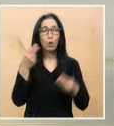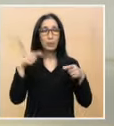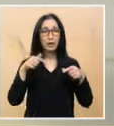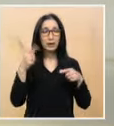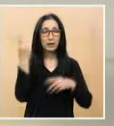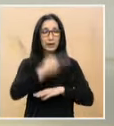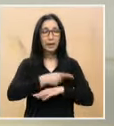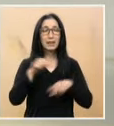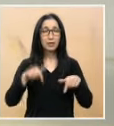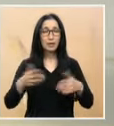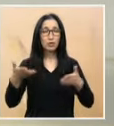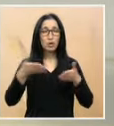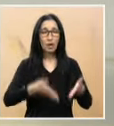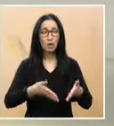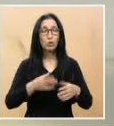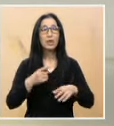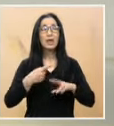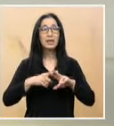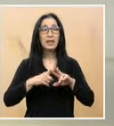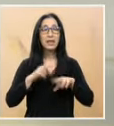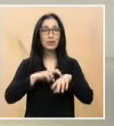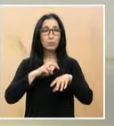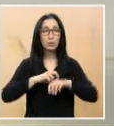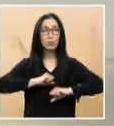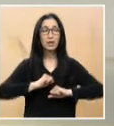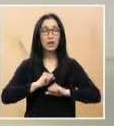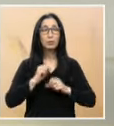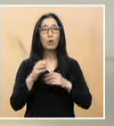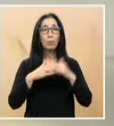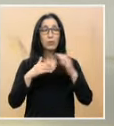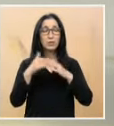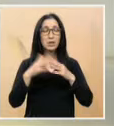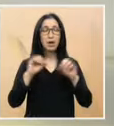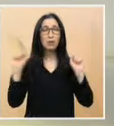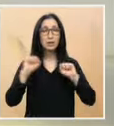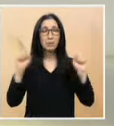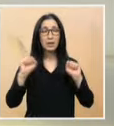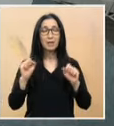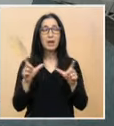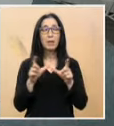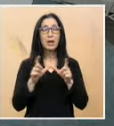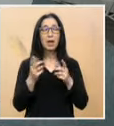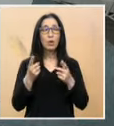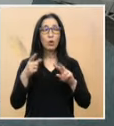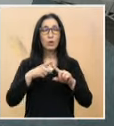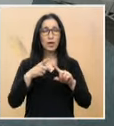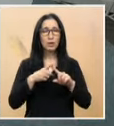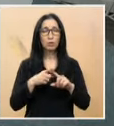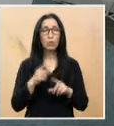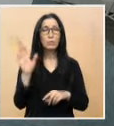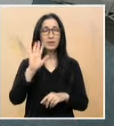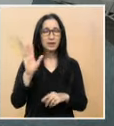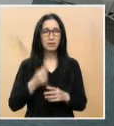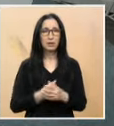Казвам добър ден на днешния ни гост. Това е Нина Димитрова, директор на професионалната гимназия по механотехника в Русе. Здравейте,